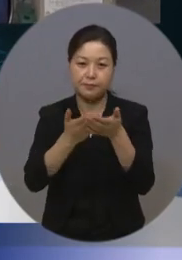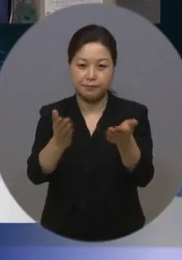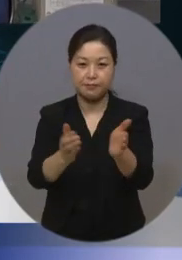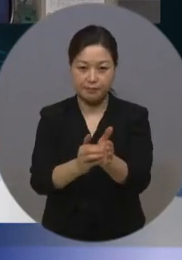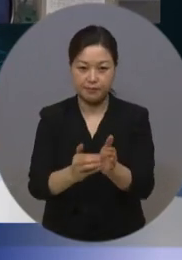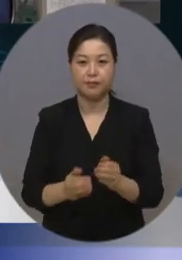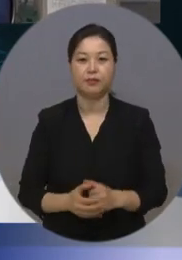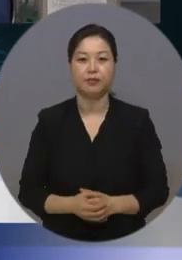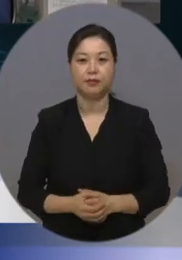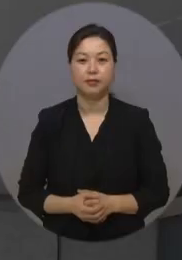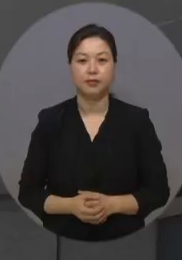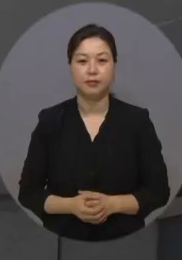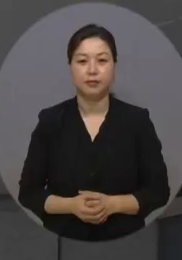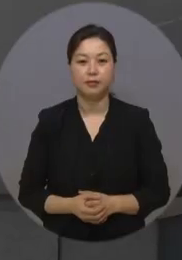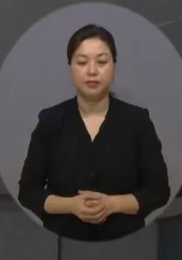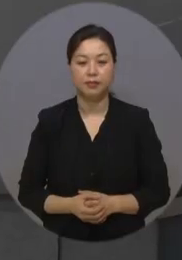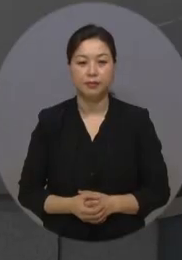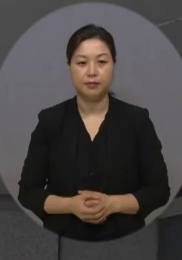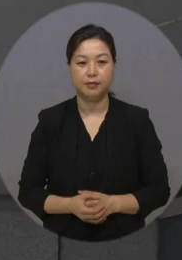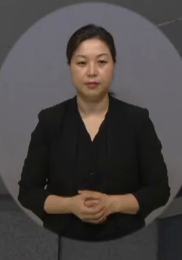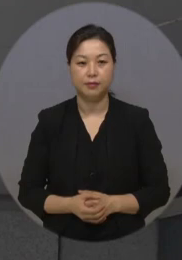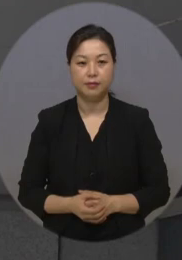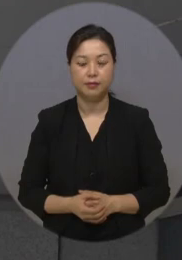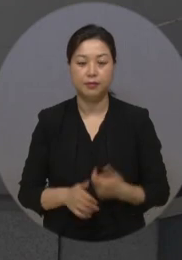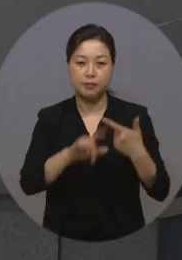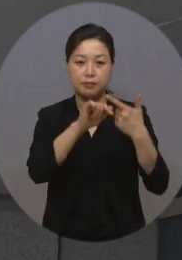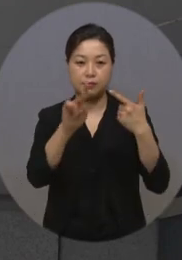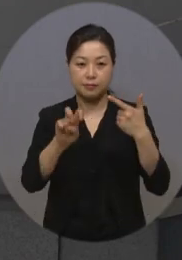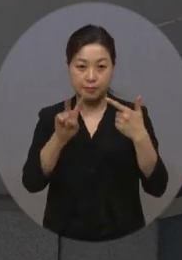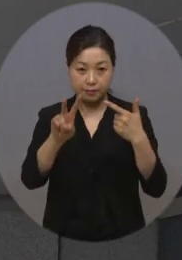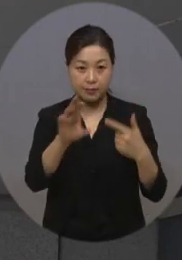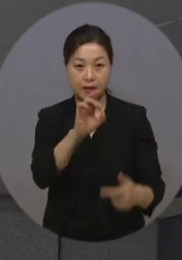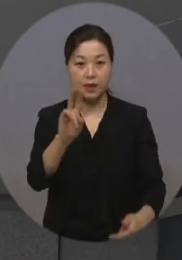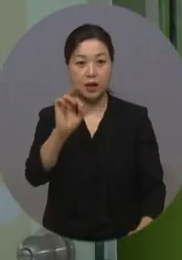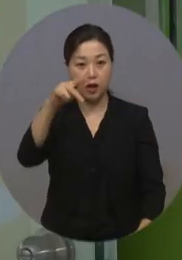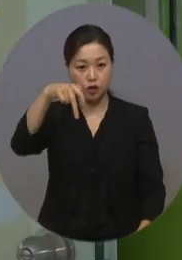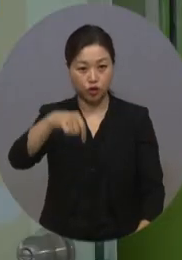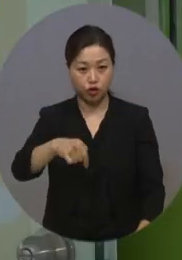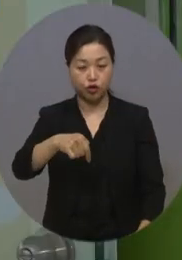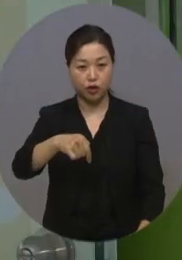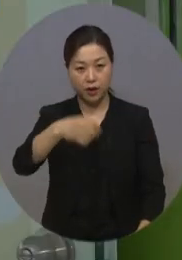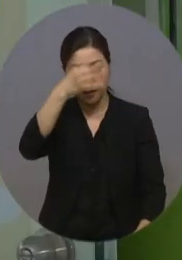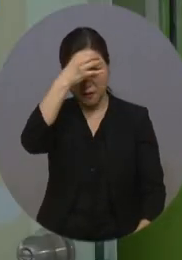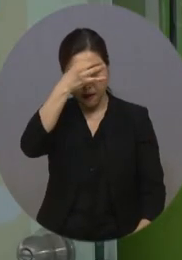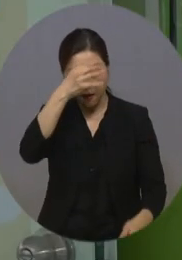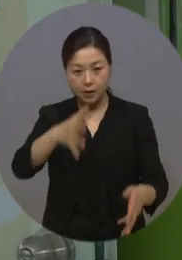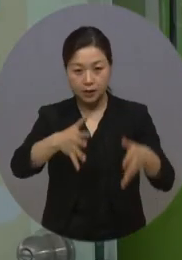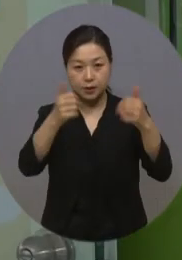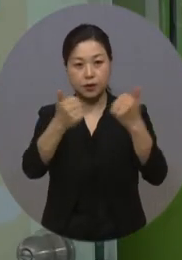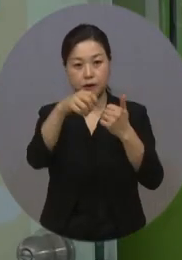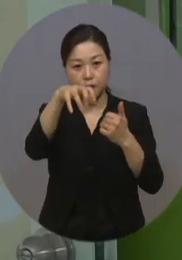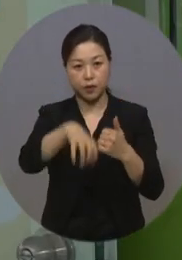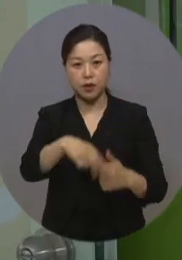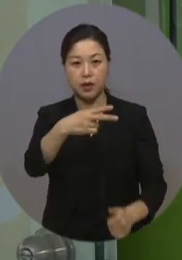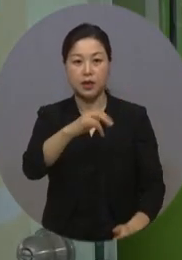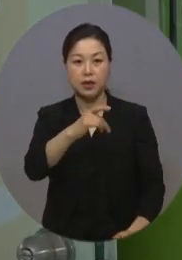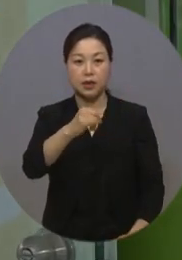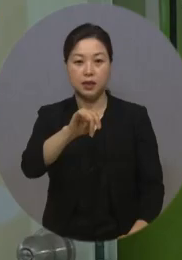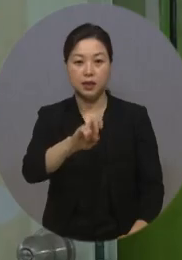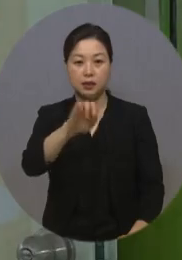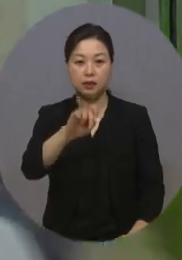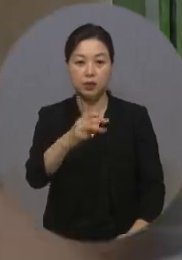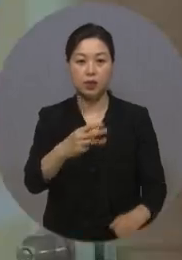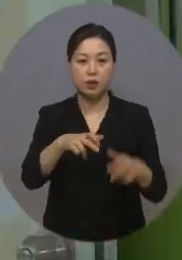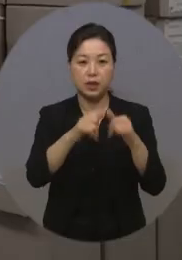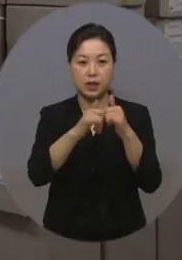보도합니다 지난 22일 왕 dct 코너 시티 회의실 디딤돌 장애인 자립생활 센터